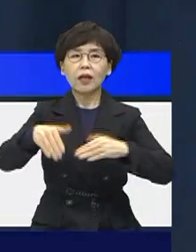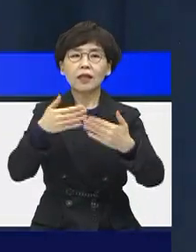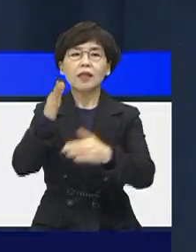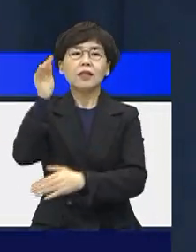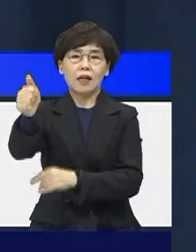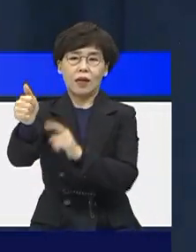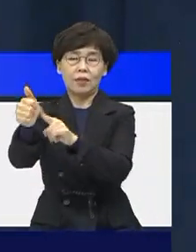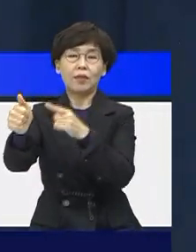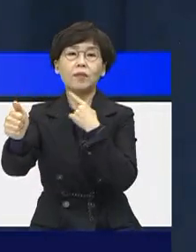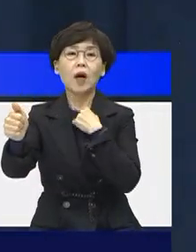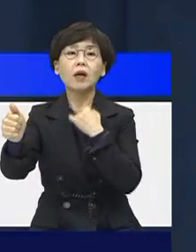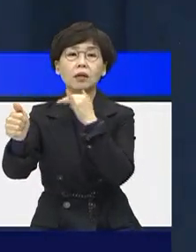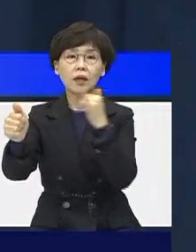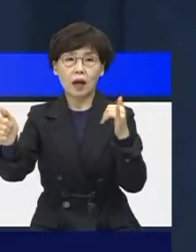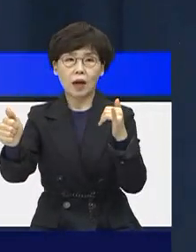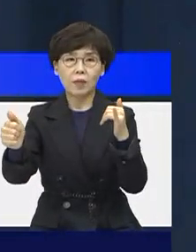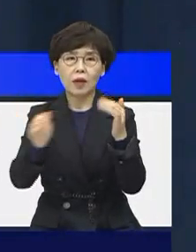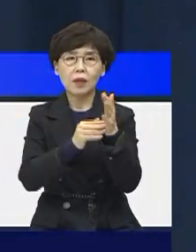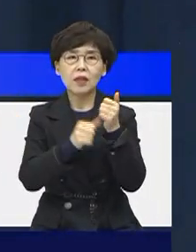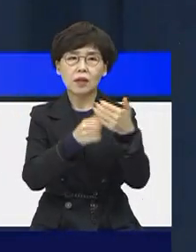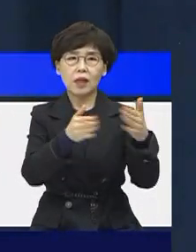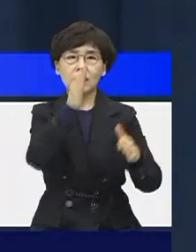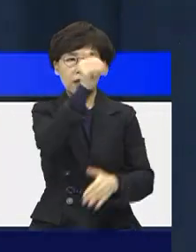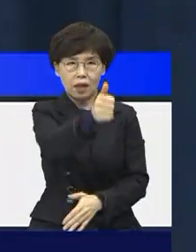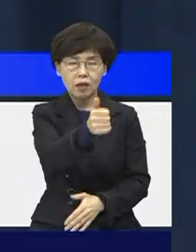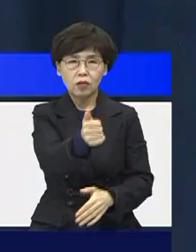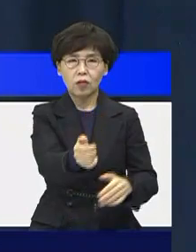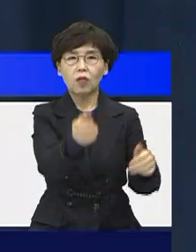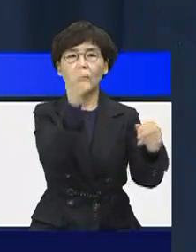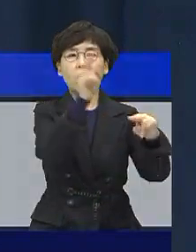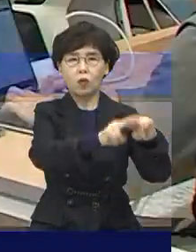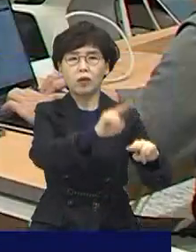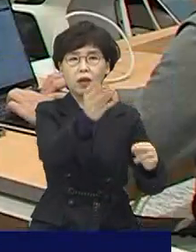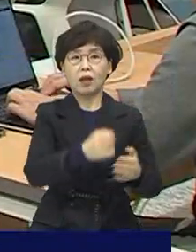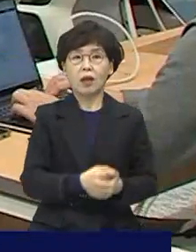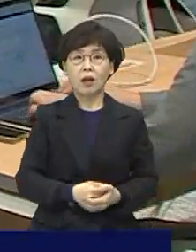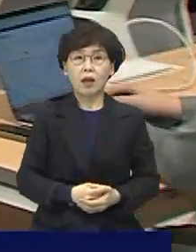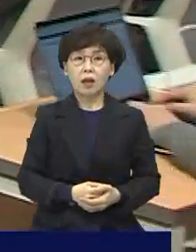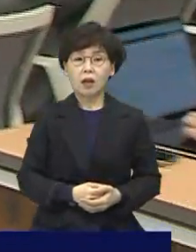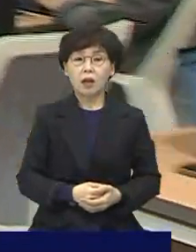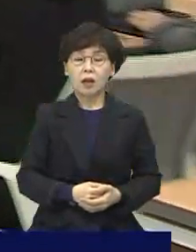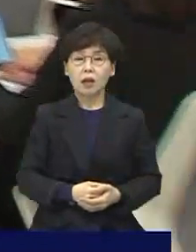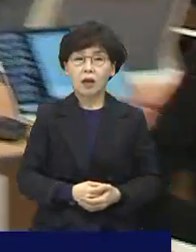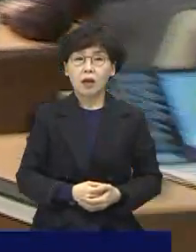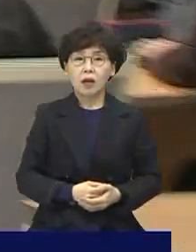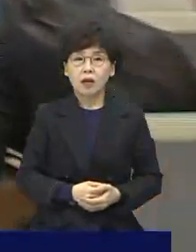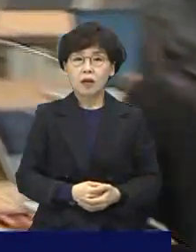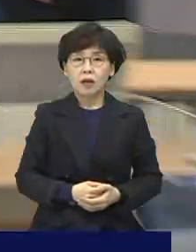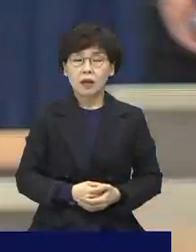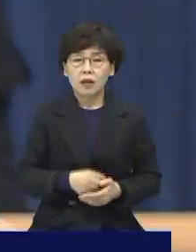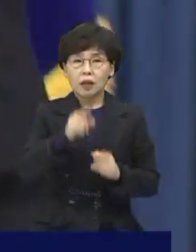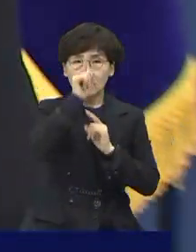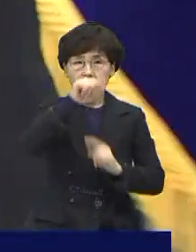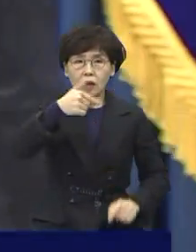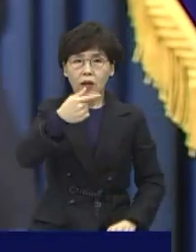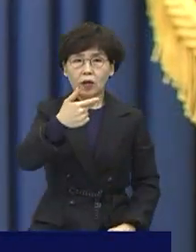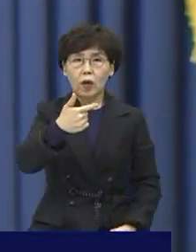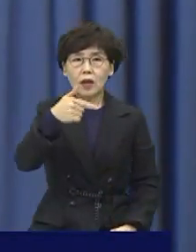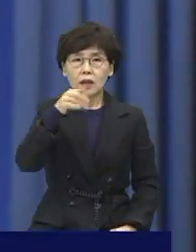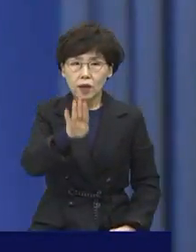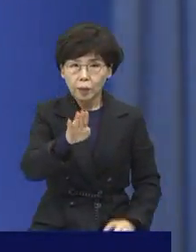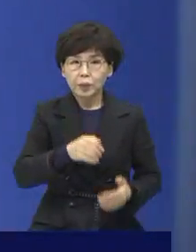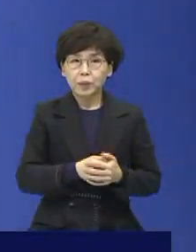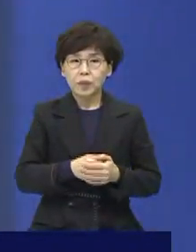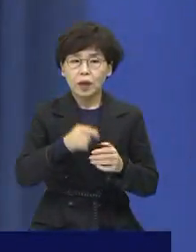정책실장이 제 후임이 돼서 비서실장직을 맡게 됩니다. 후임 비서실장에 내정된 이관섭